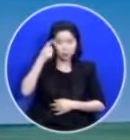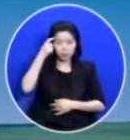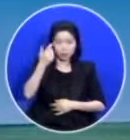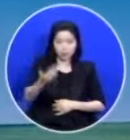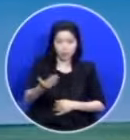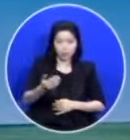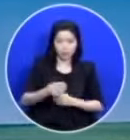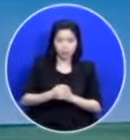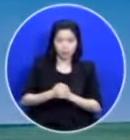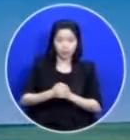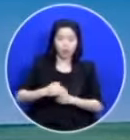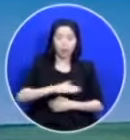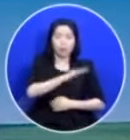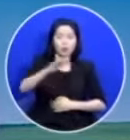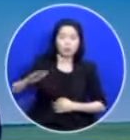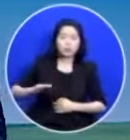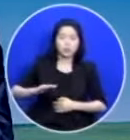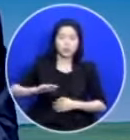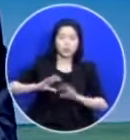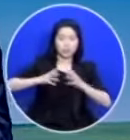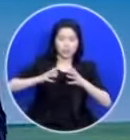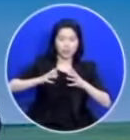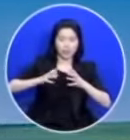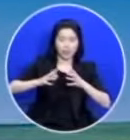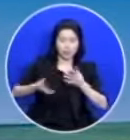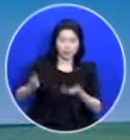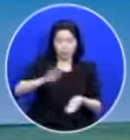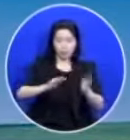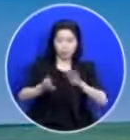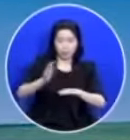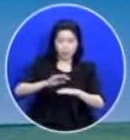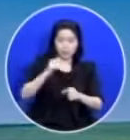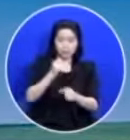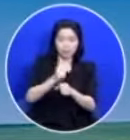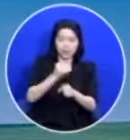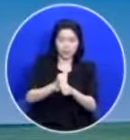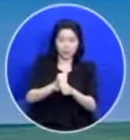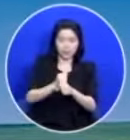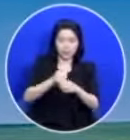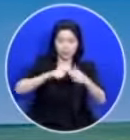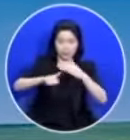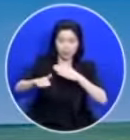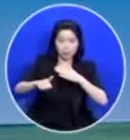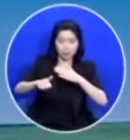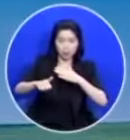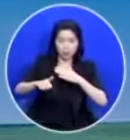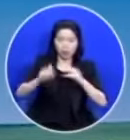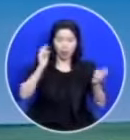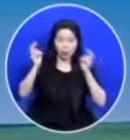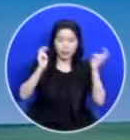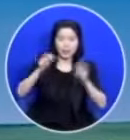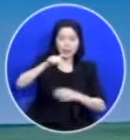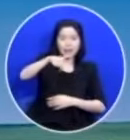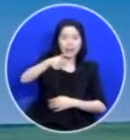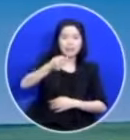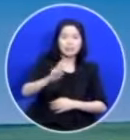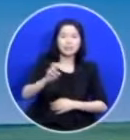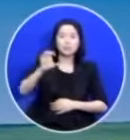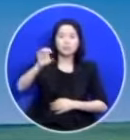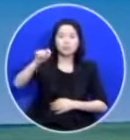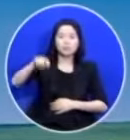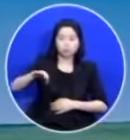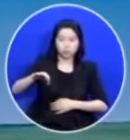않습니까 우리나라에이 포장지 만드는 대표적인 기업 금풍이 기업이 있습니다